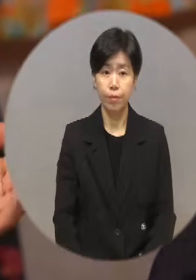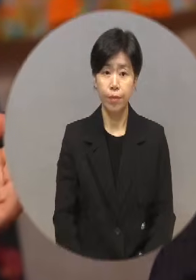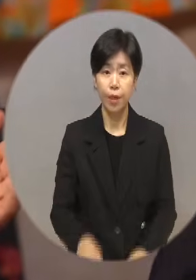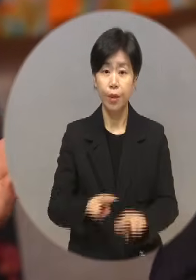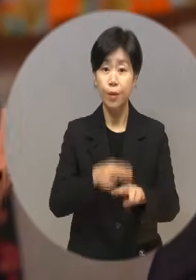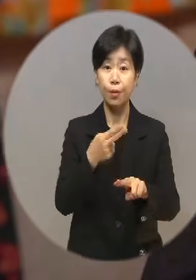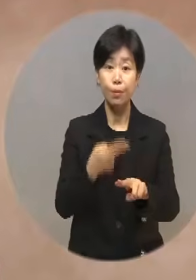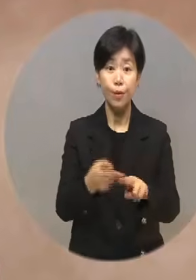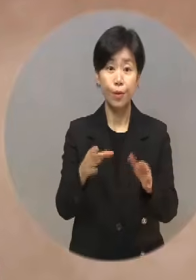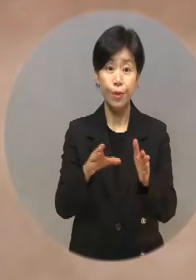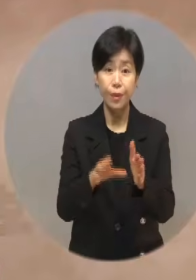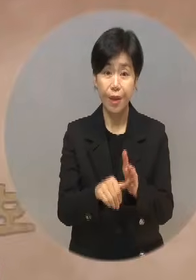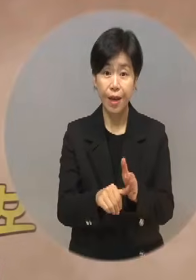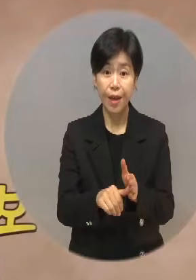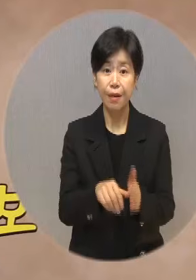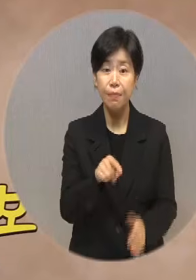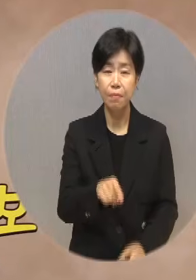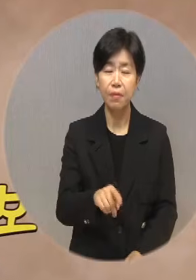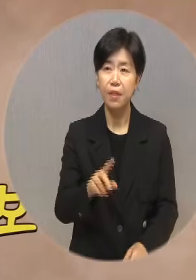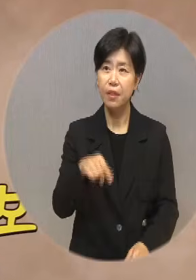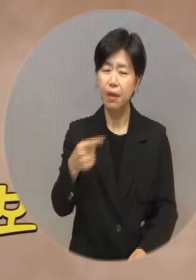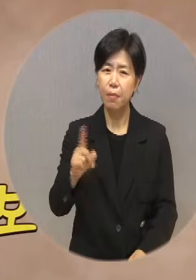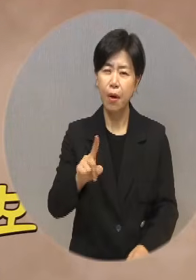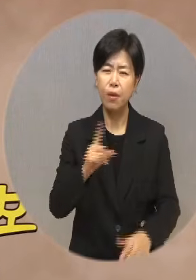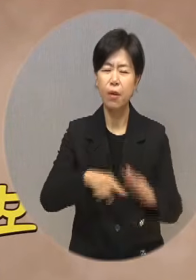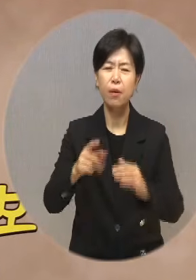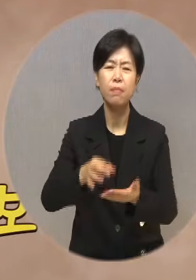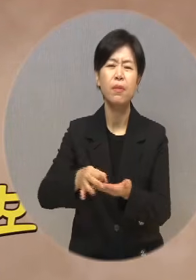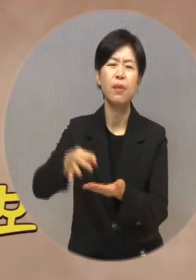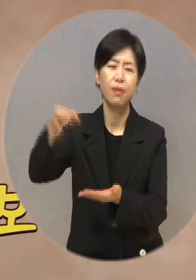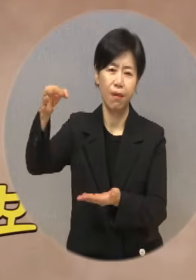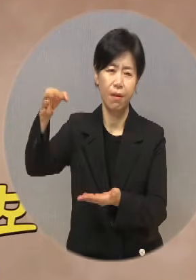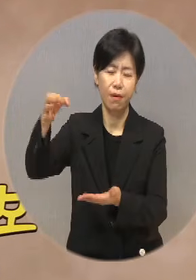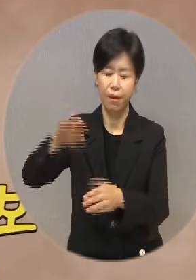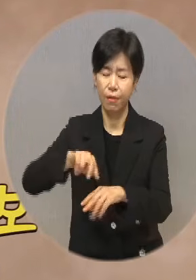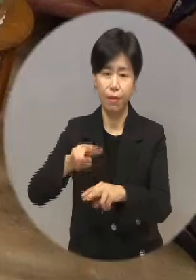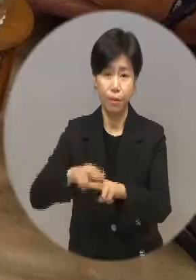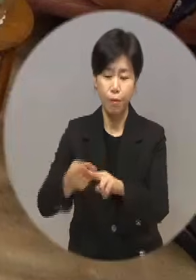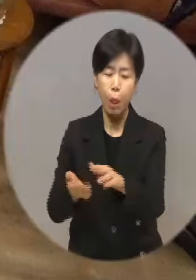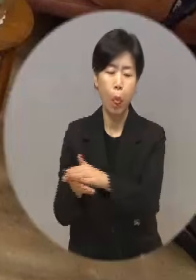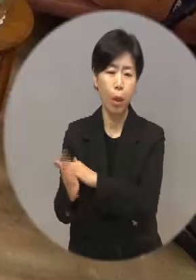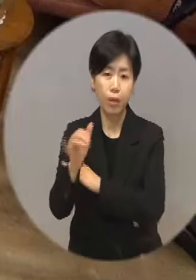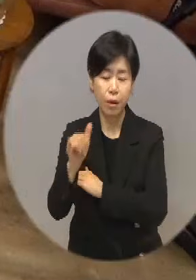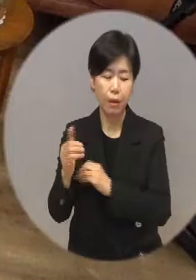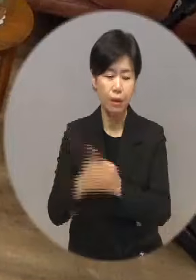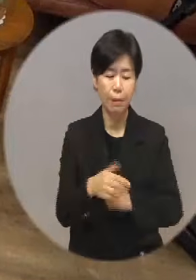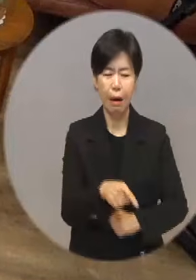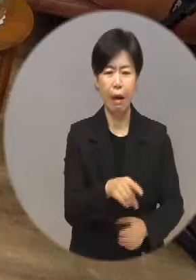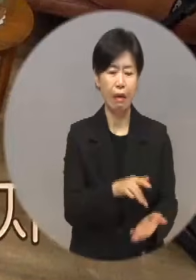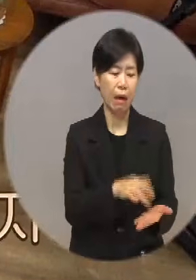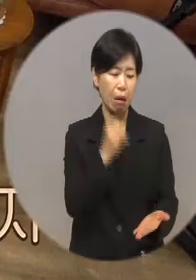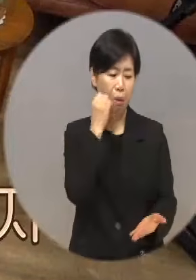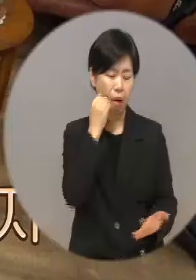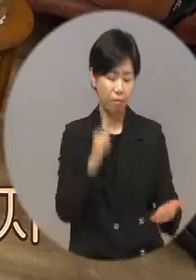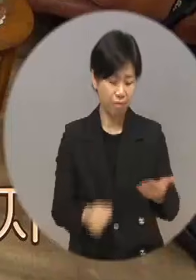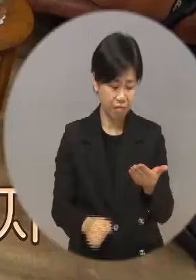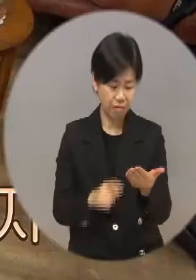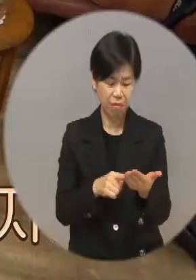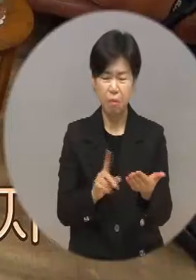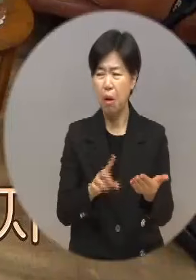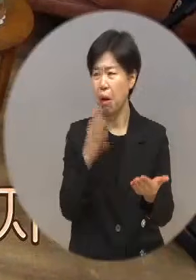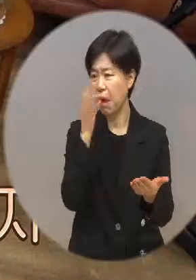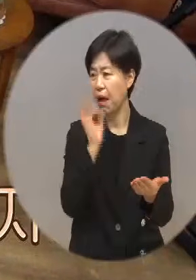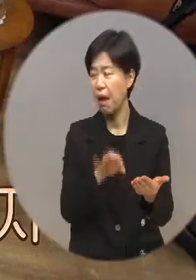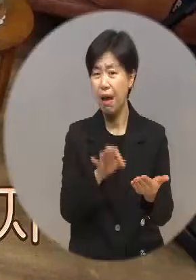인플레가 생겼는지 막 녹용도 생기고 더 비싼 걸 주다 보니까 딱 열어보고 이건 약과네. 이렇게 돼서 레벨이